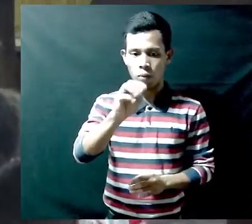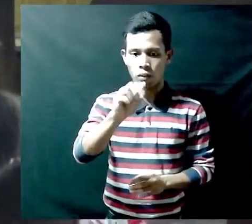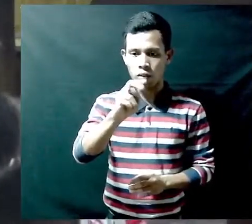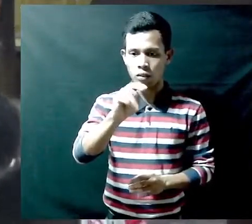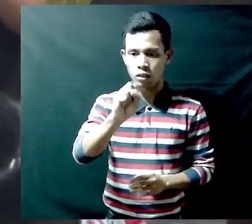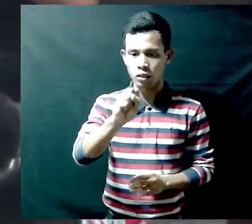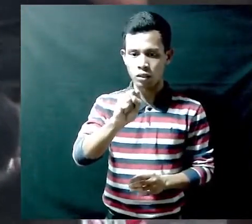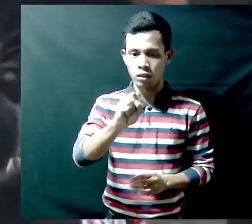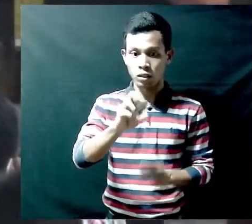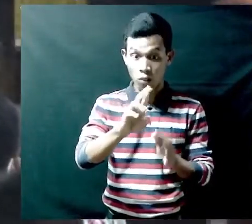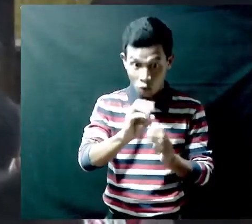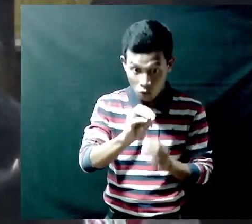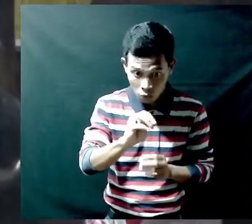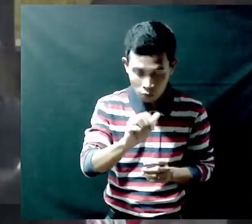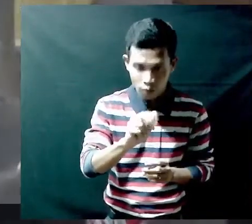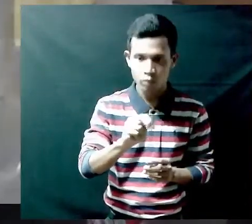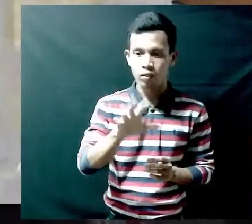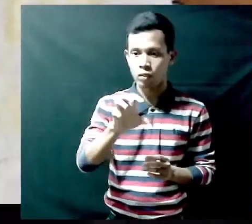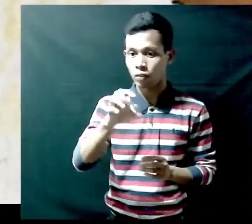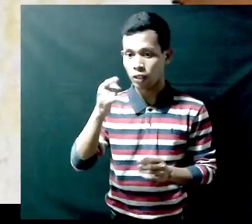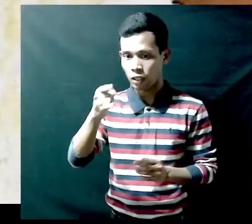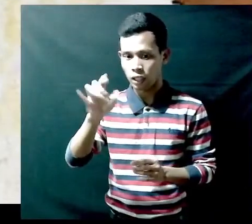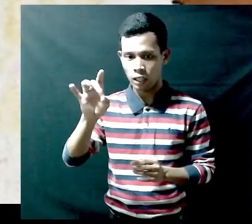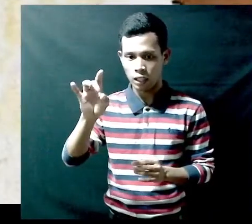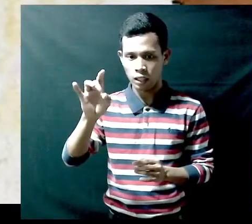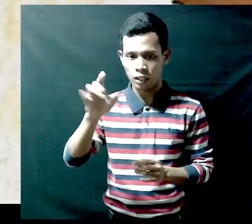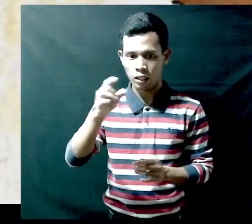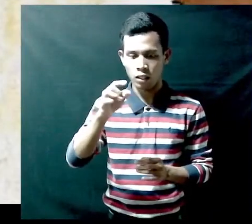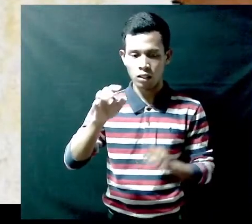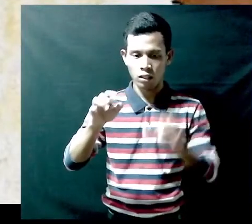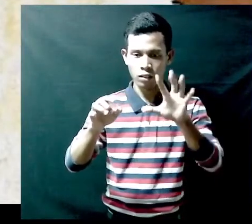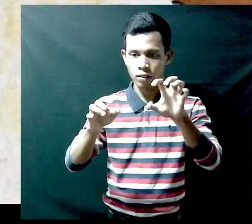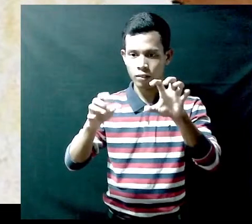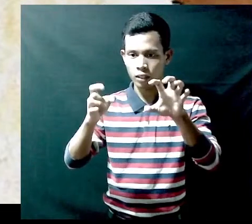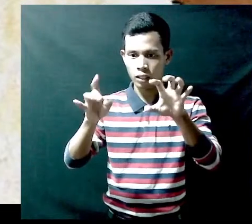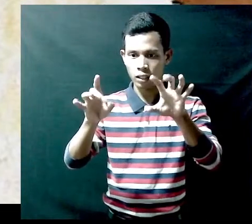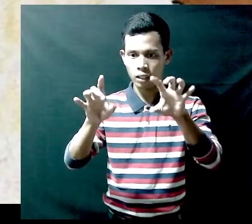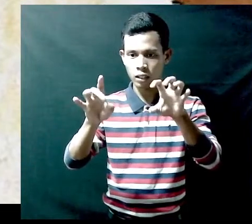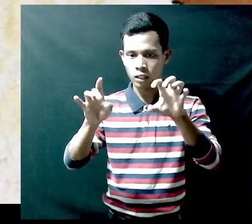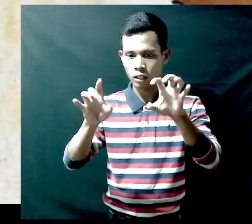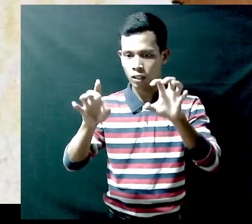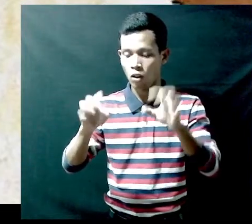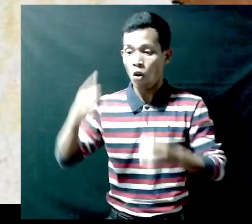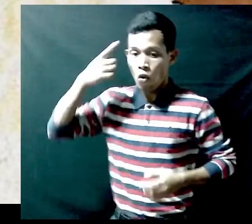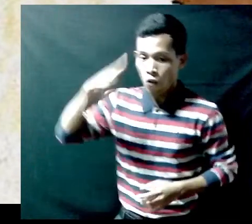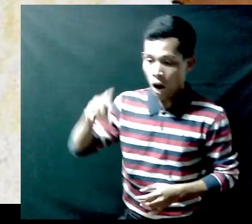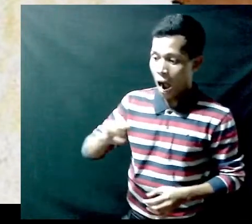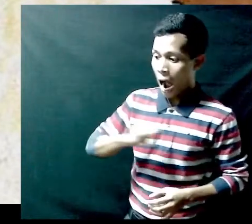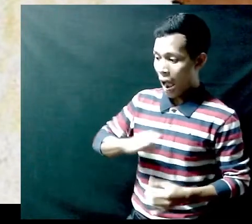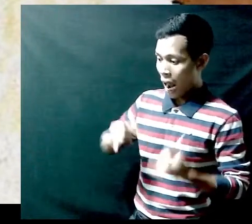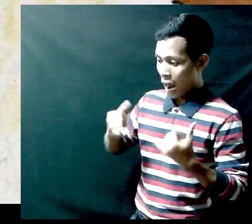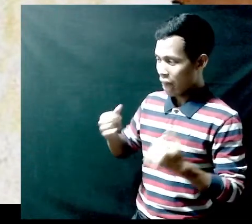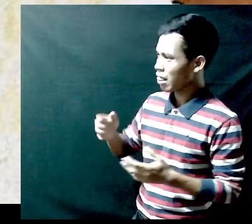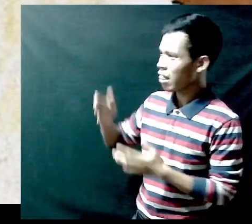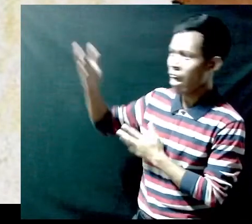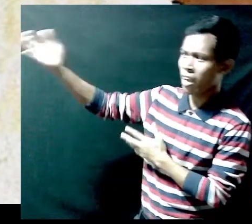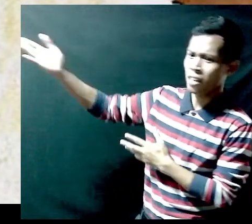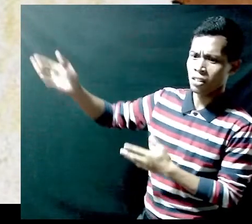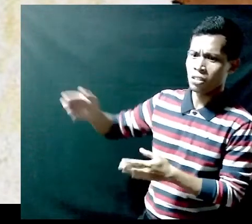Romans 15:18, tinan niyo po yung word, ha? For I will not dare to speak of any those